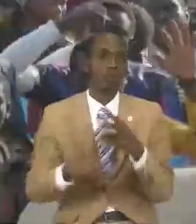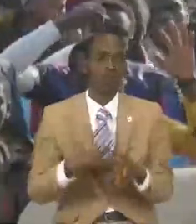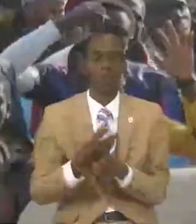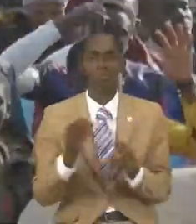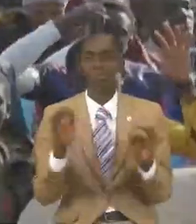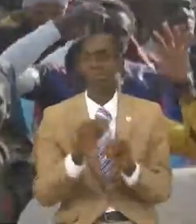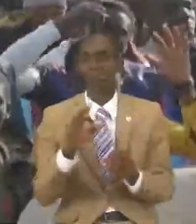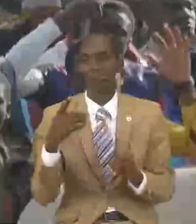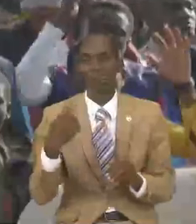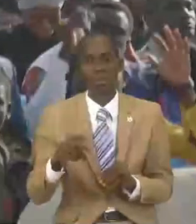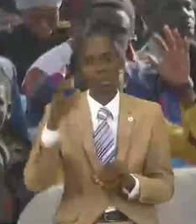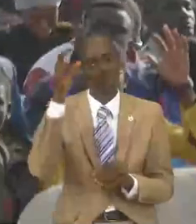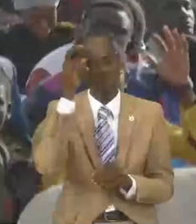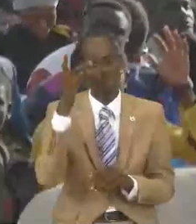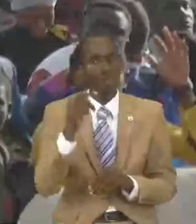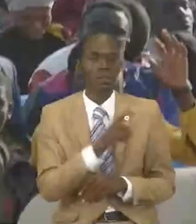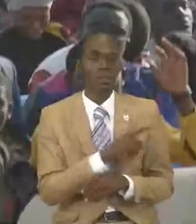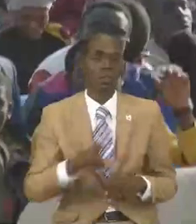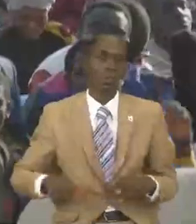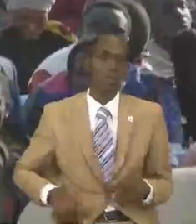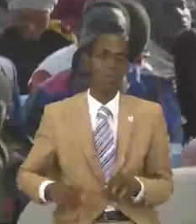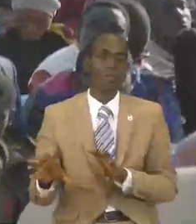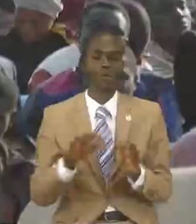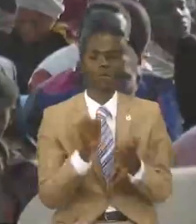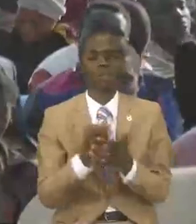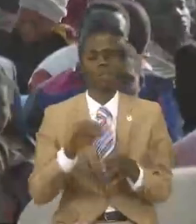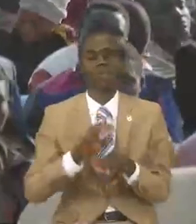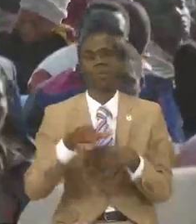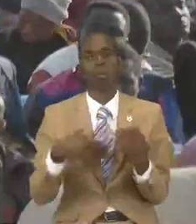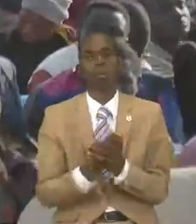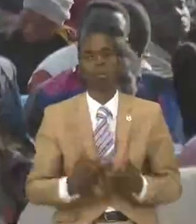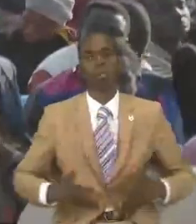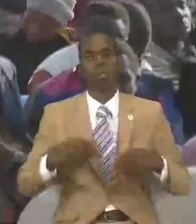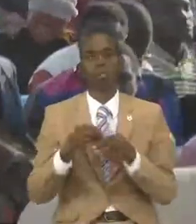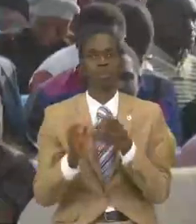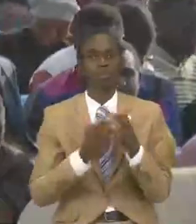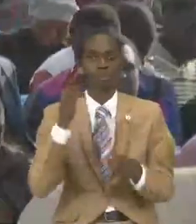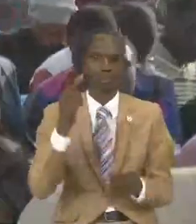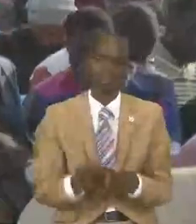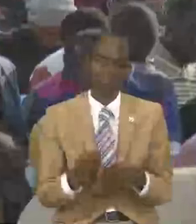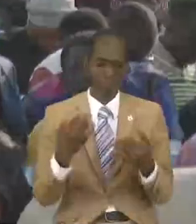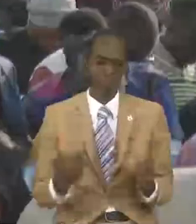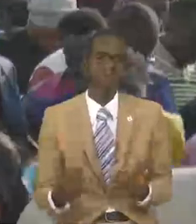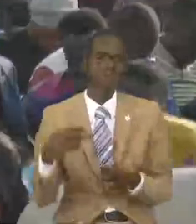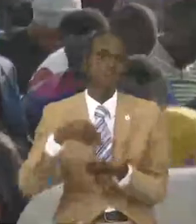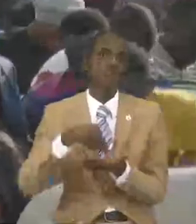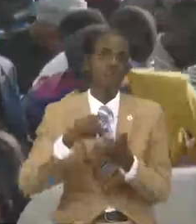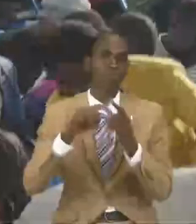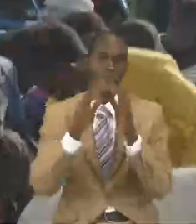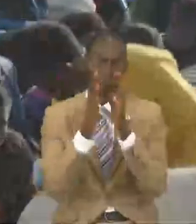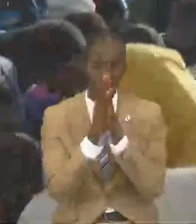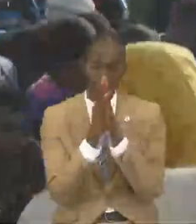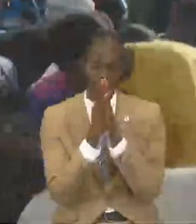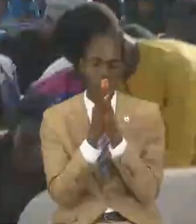du diable en toi. Le Seigneur l'accomplit dans chaque vie au nom de Jésus. Levons-nous maintenant et parlons à Dieu dans